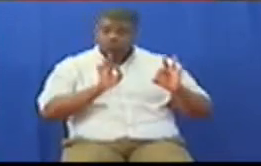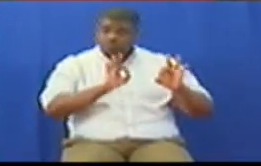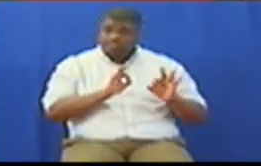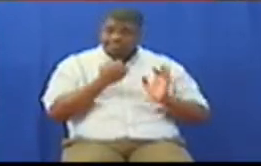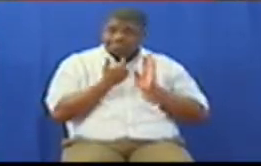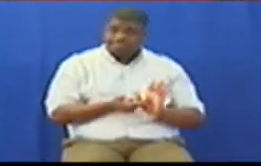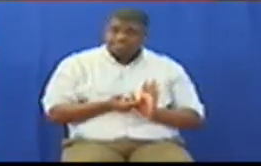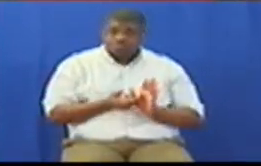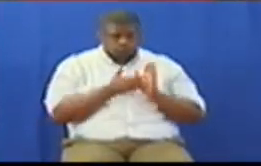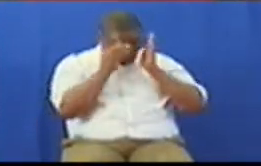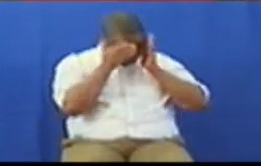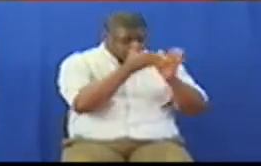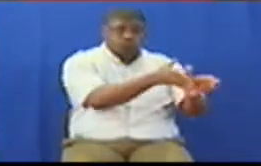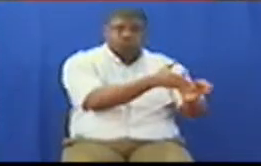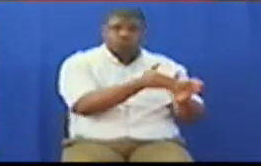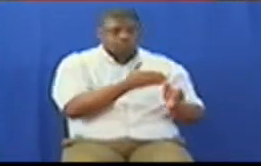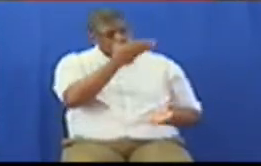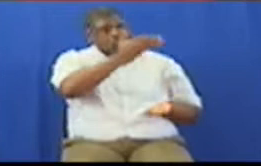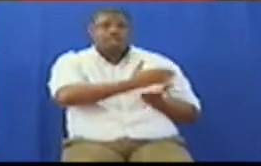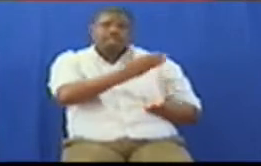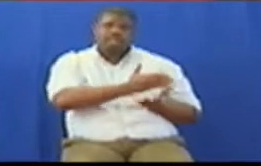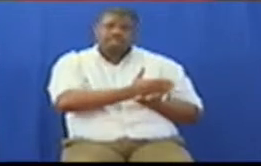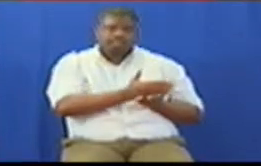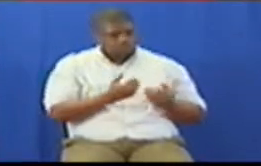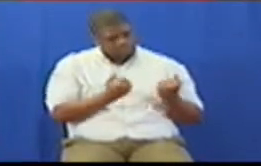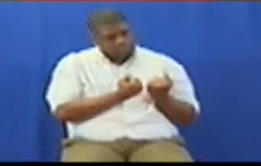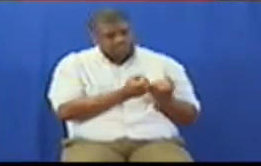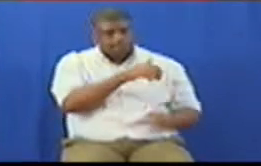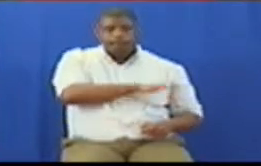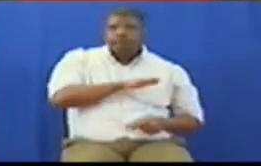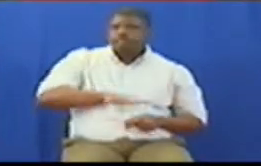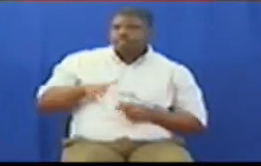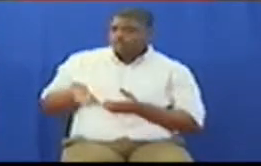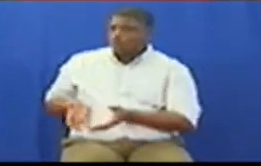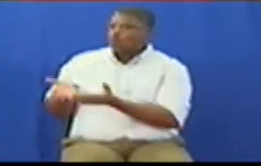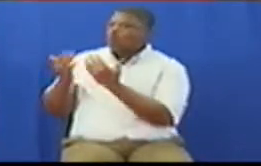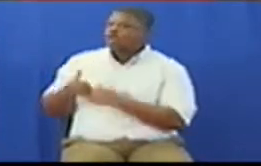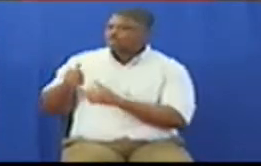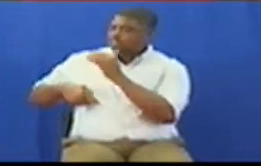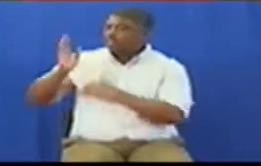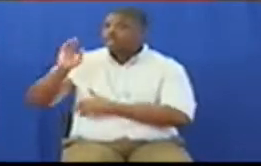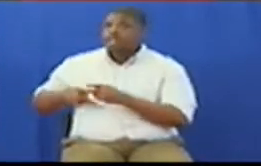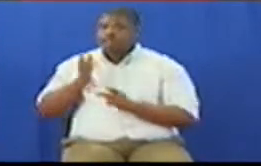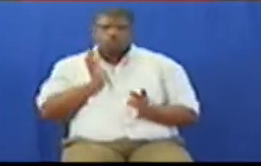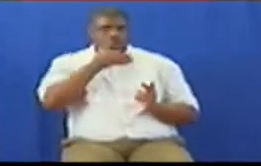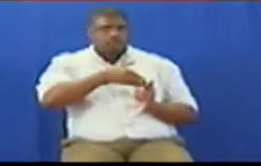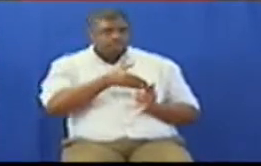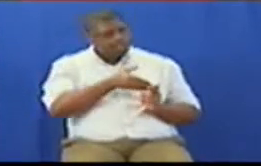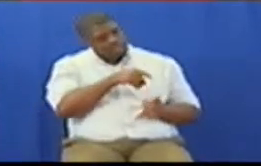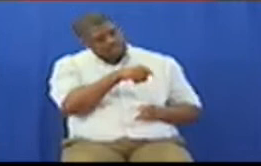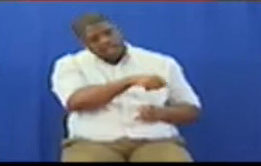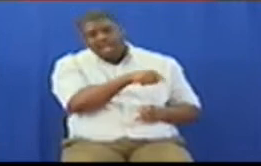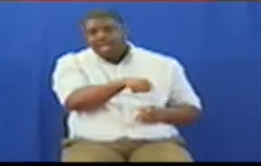pia tukijielekeza katika kuhakikisha kwamba tunatengeneza mazingira wezeshi zaidi kwa ajili ya kada ya kati, kwa sababu yenyewe